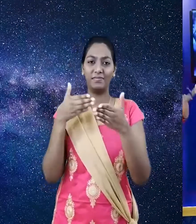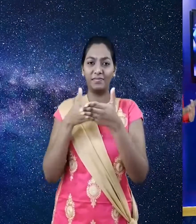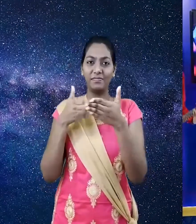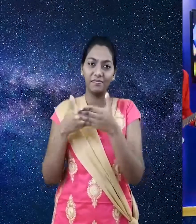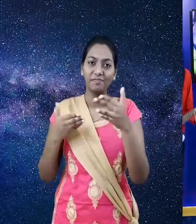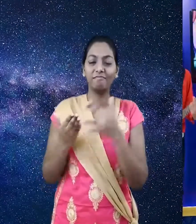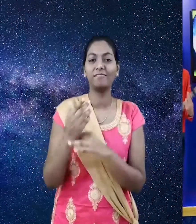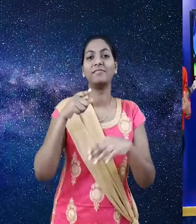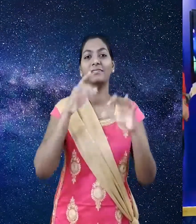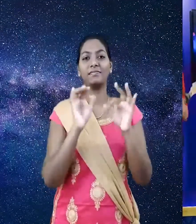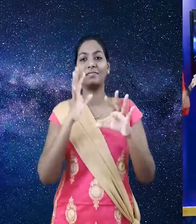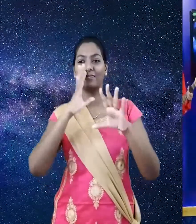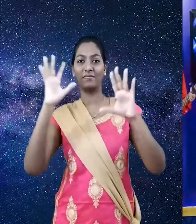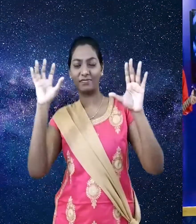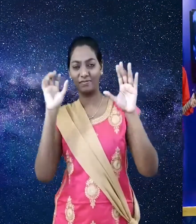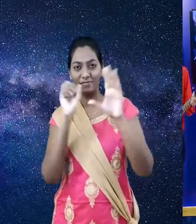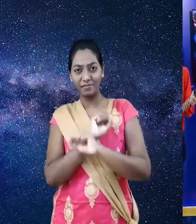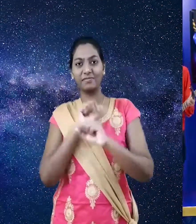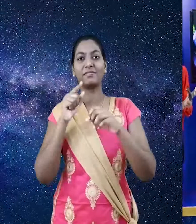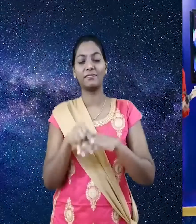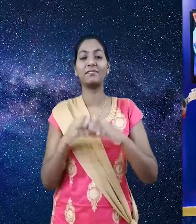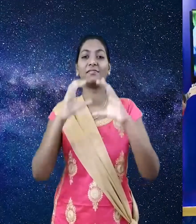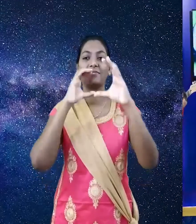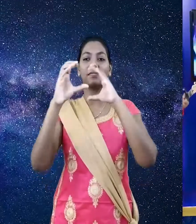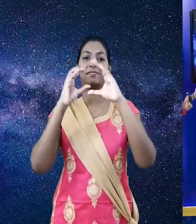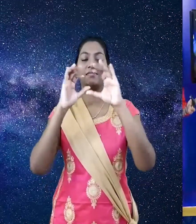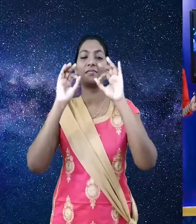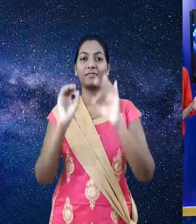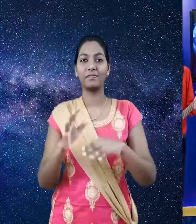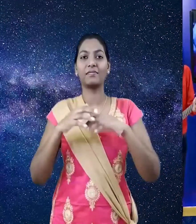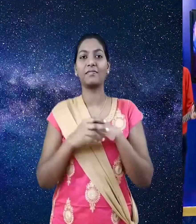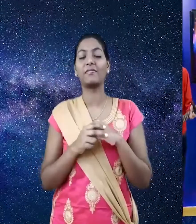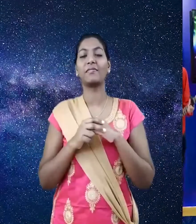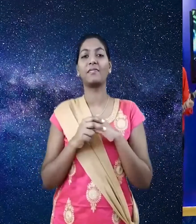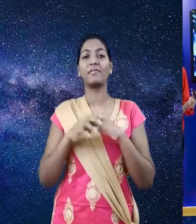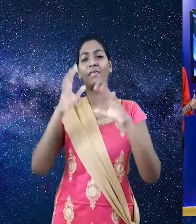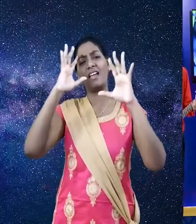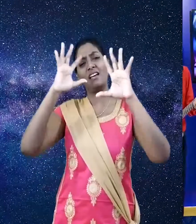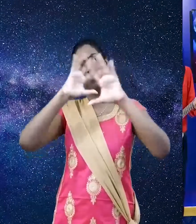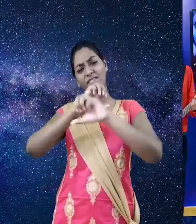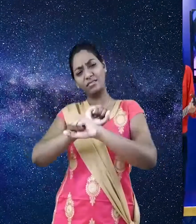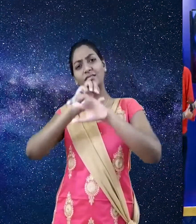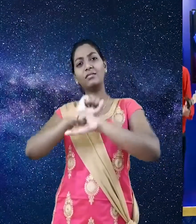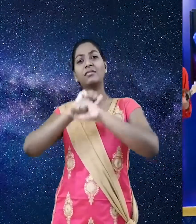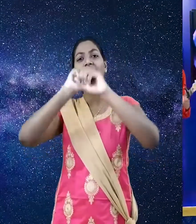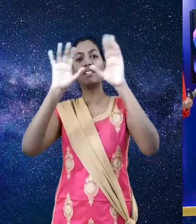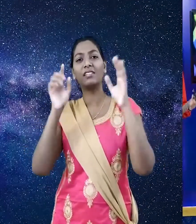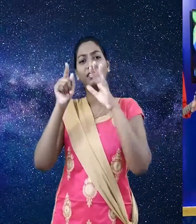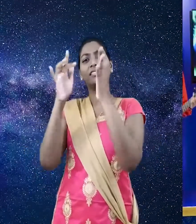बनाने वाला चमत्कार करने वाला वाचा रखने वाला अंधेरे में प्रकाश ओ